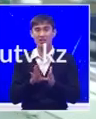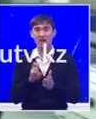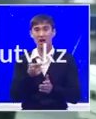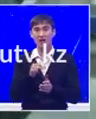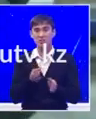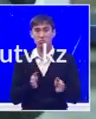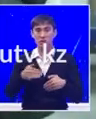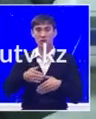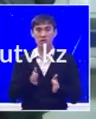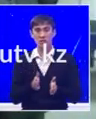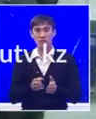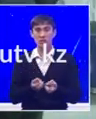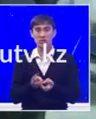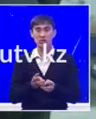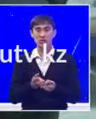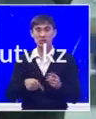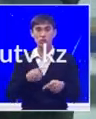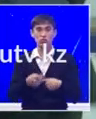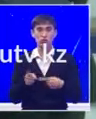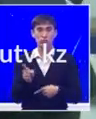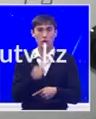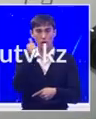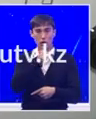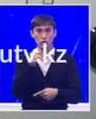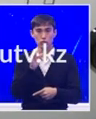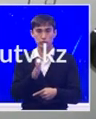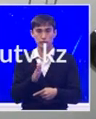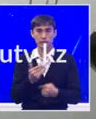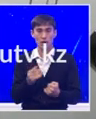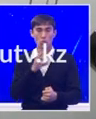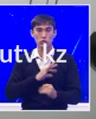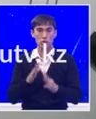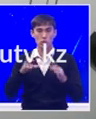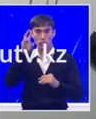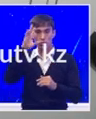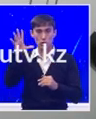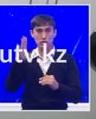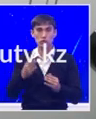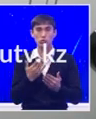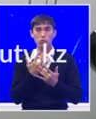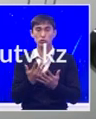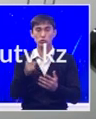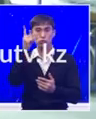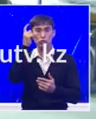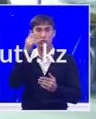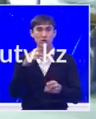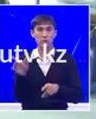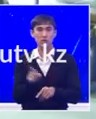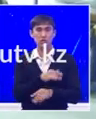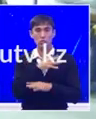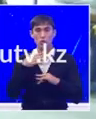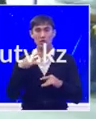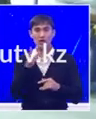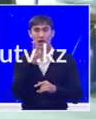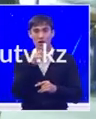Metal состоялось в текущем году. Стоит отметить, техника уже пользуется большой популярностью и спросом в Турции и на протяжении многих